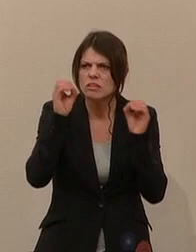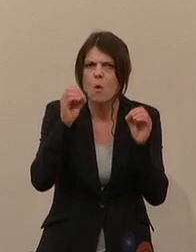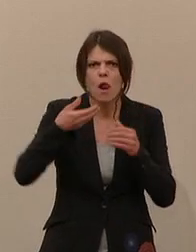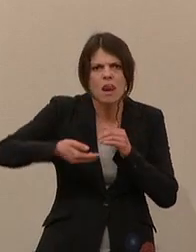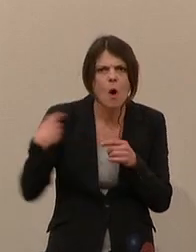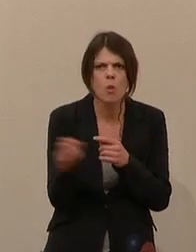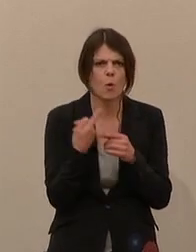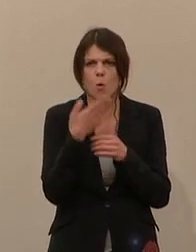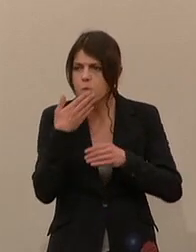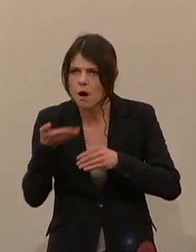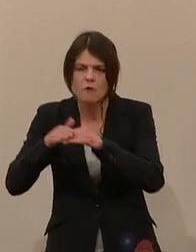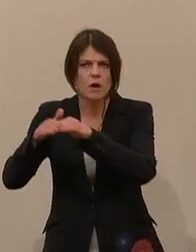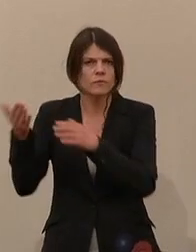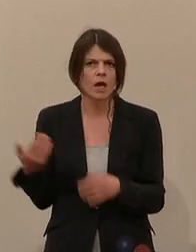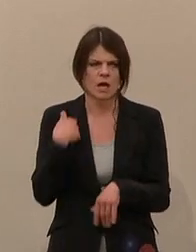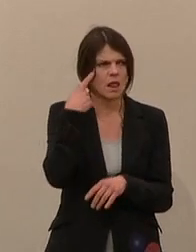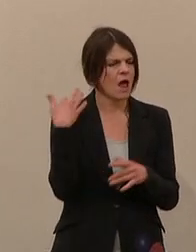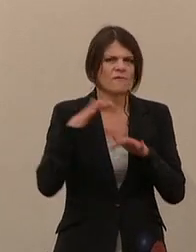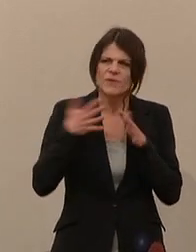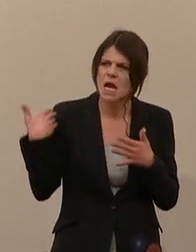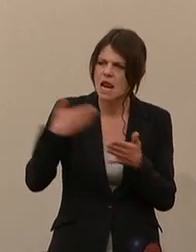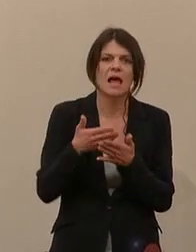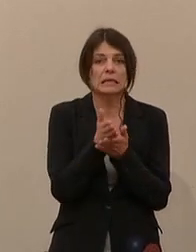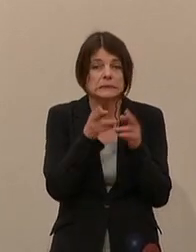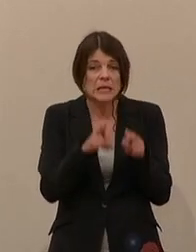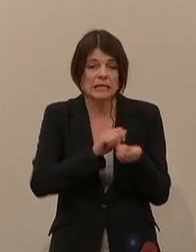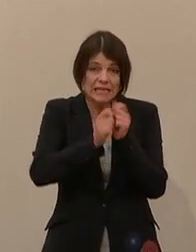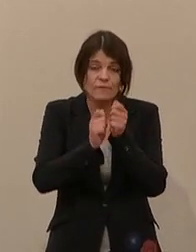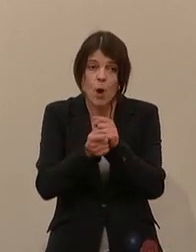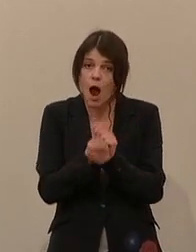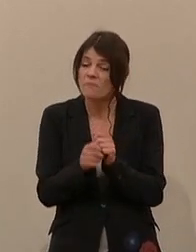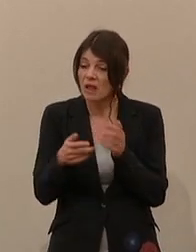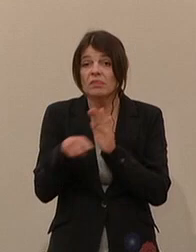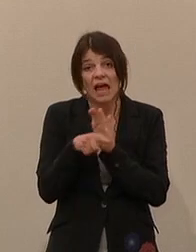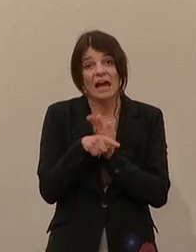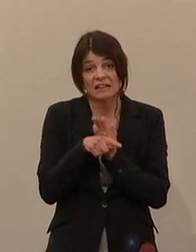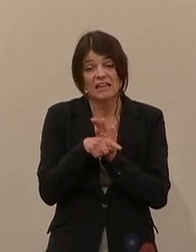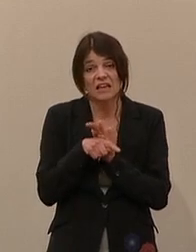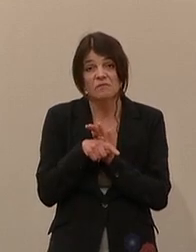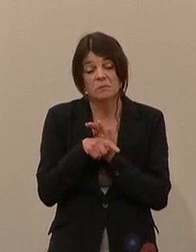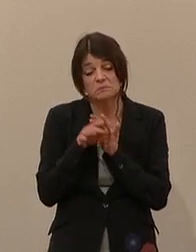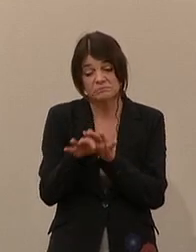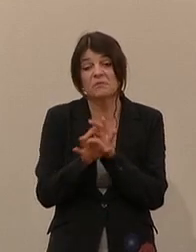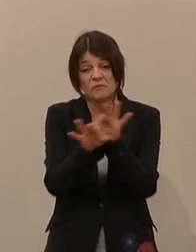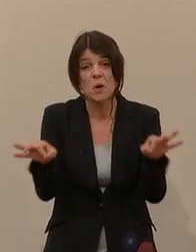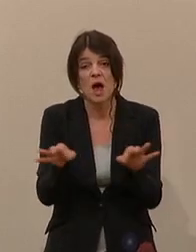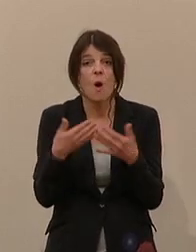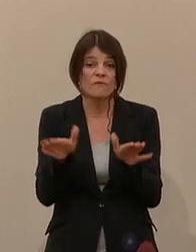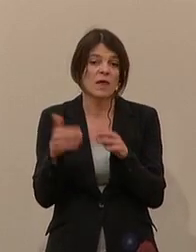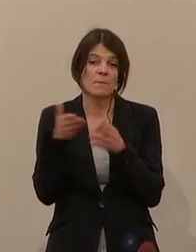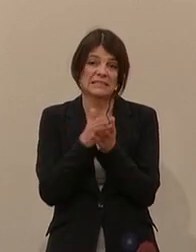im öffentlichen Dienst, wenn ich da denke an die vielen Dienstrechtsreformen mit vielen negativen Auswirkungen für die öffentlich